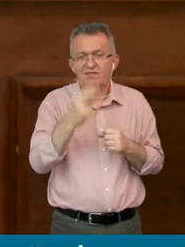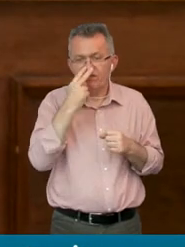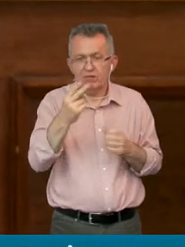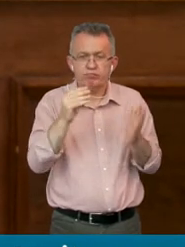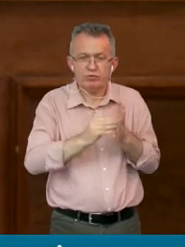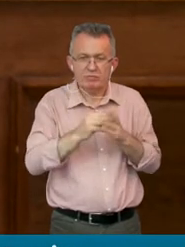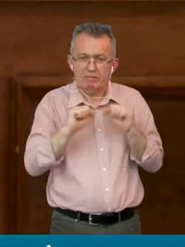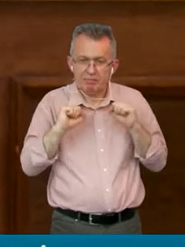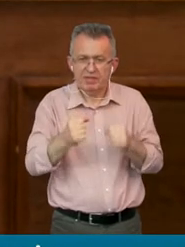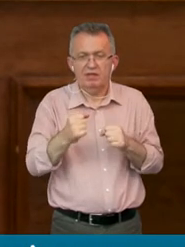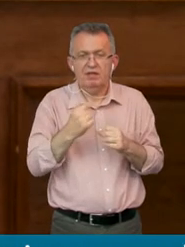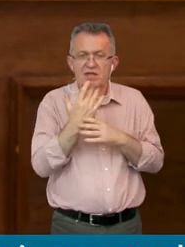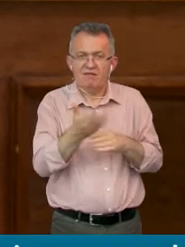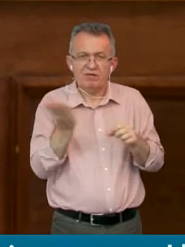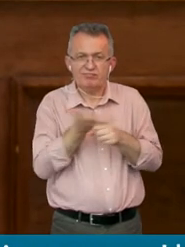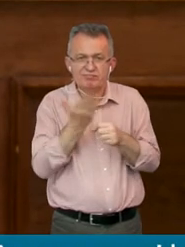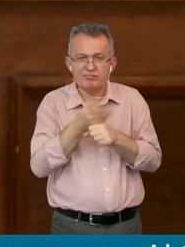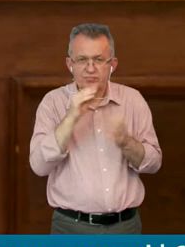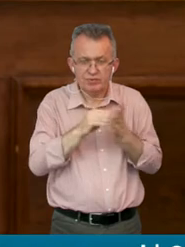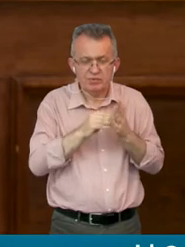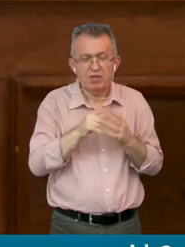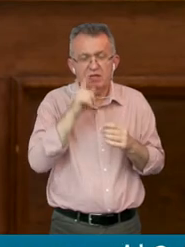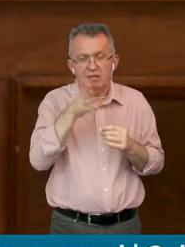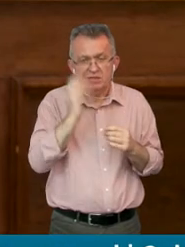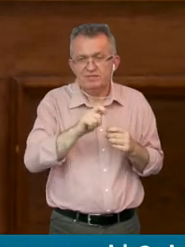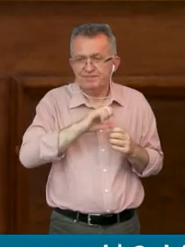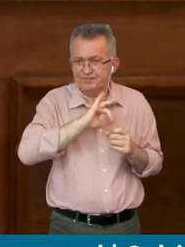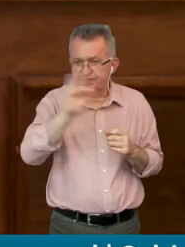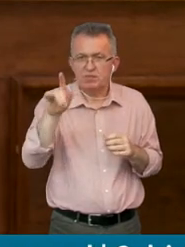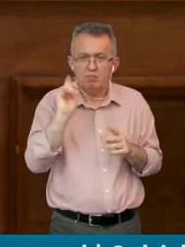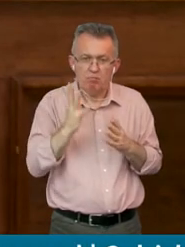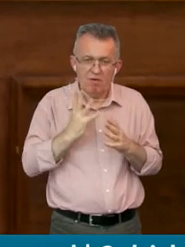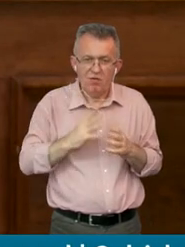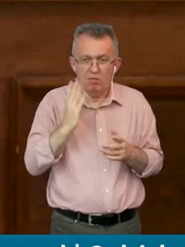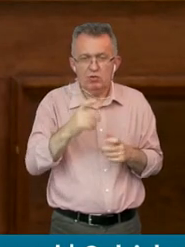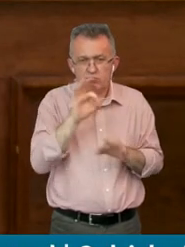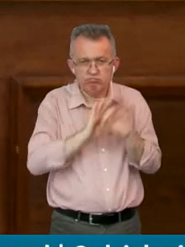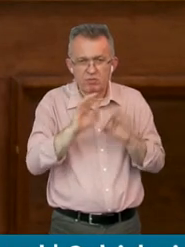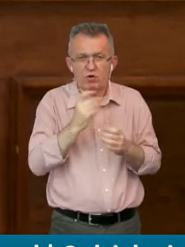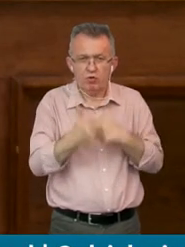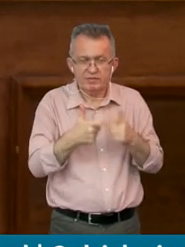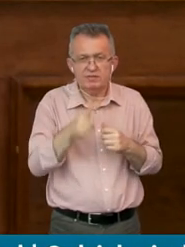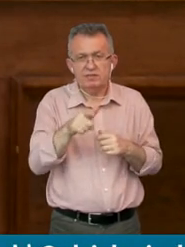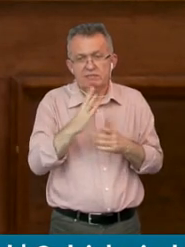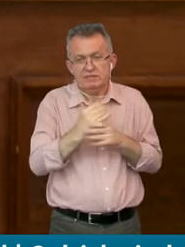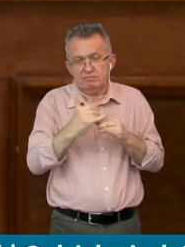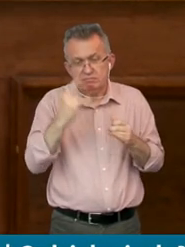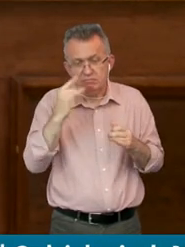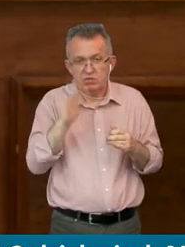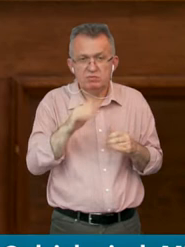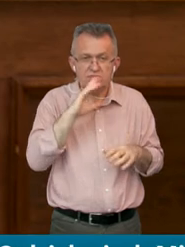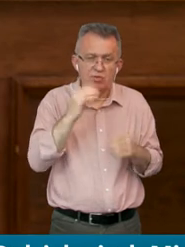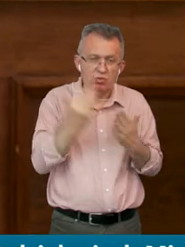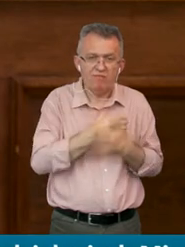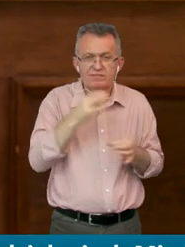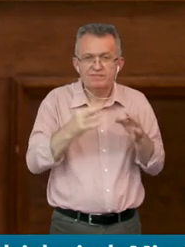potrzebę pilnego skoszenia, więc tamte też ekipy będą wysyłane. Powoli będziemy to poprawiać, natomiast oczywiście w międzyczasie mam nadzieję, że rozstrzygniemy